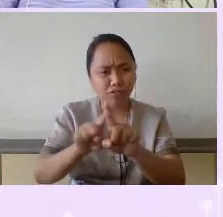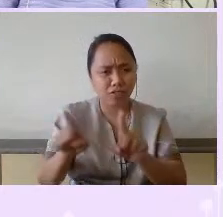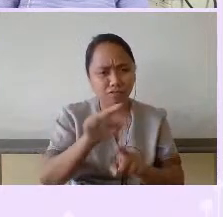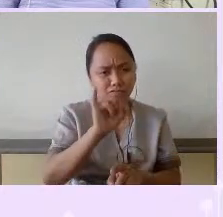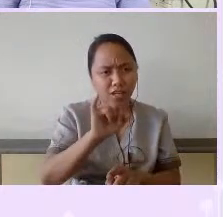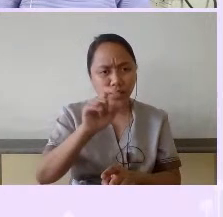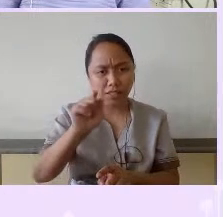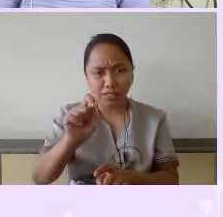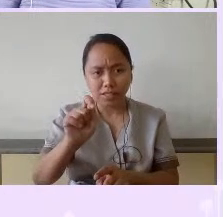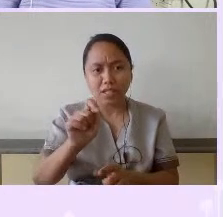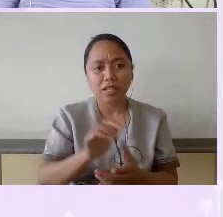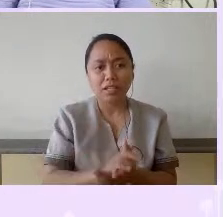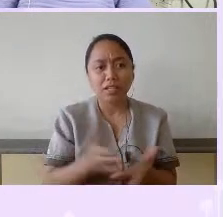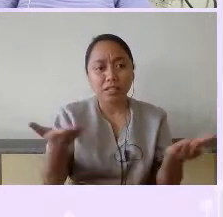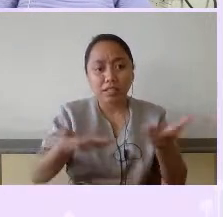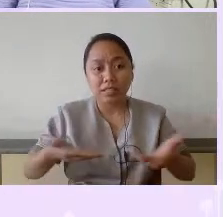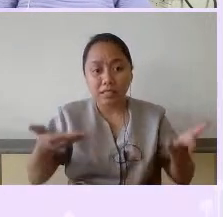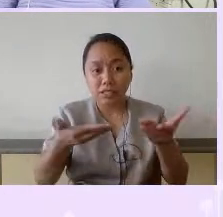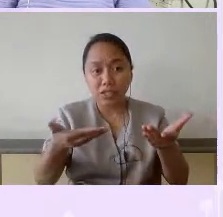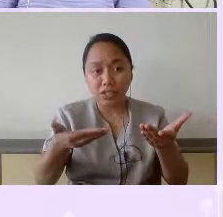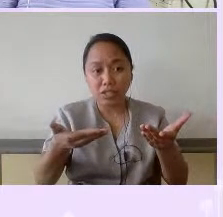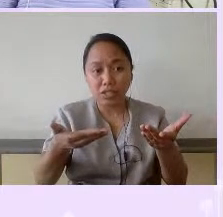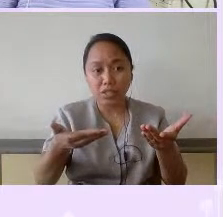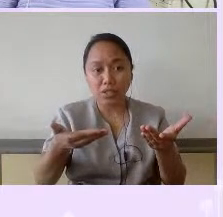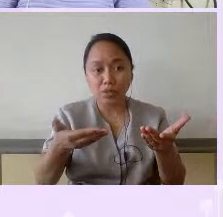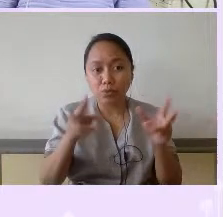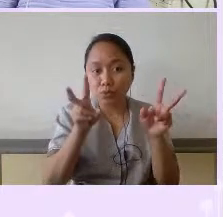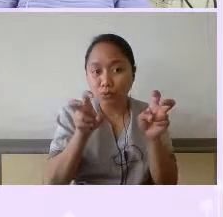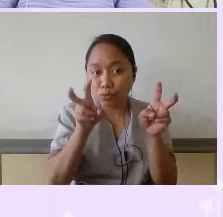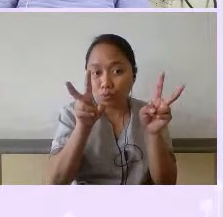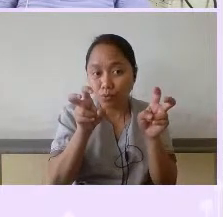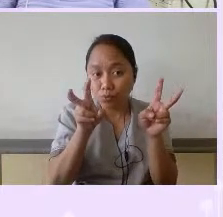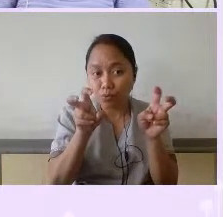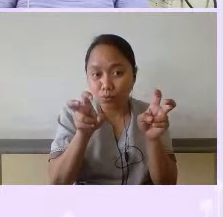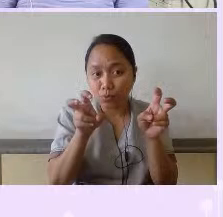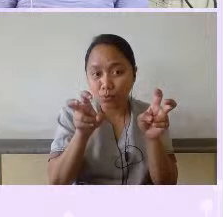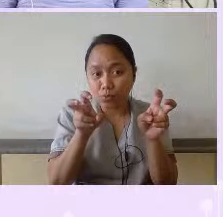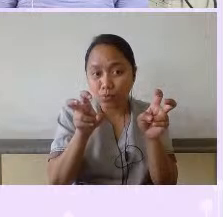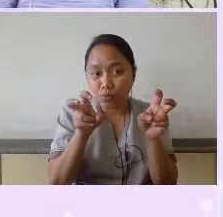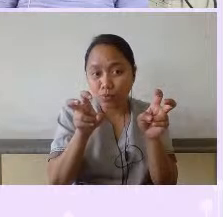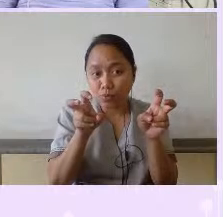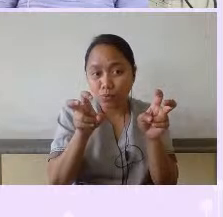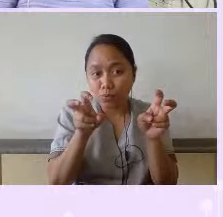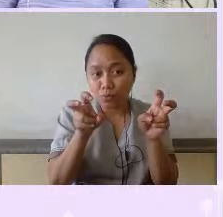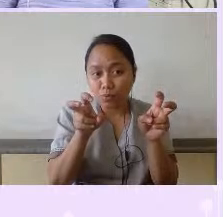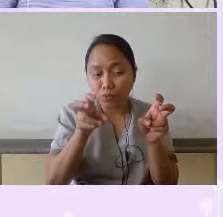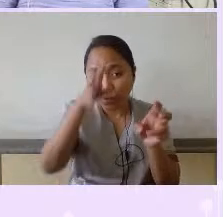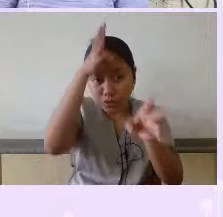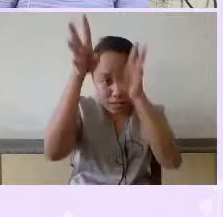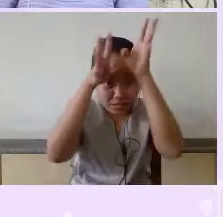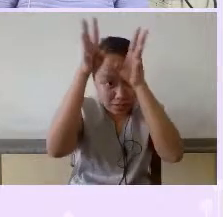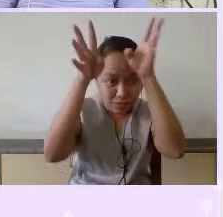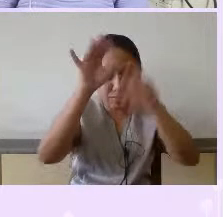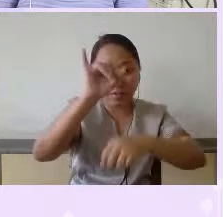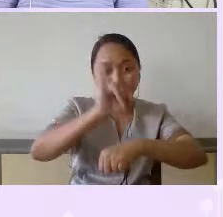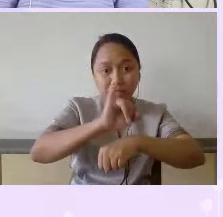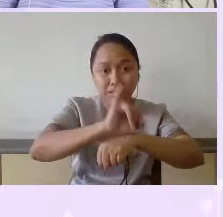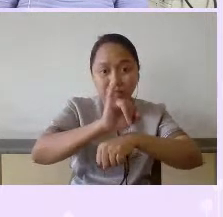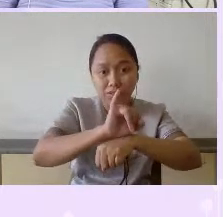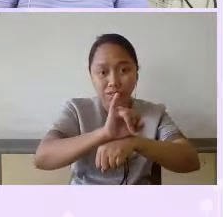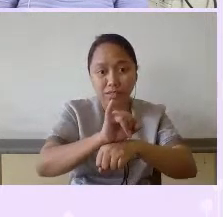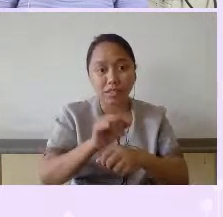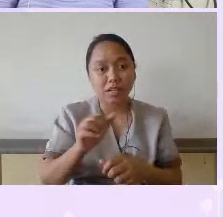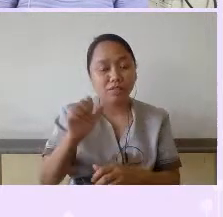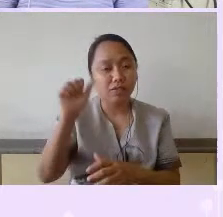information. Dito po sa ating tinatawag na emerging industries, kasama ang green industry, ang IT and platform industry